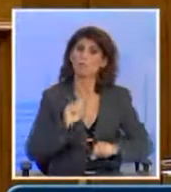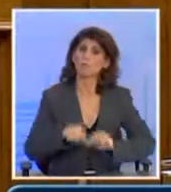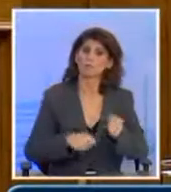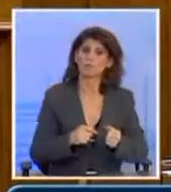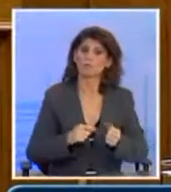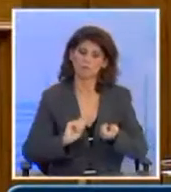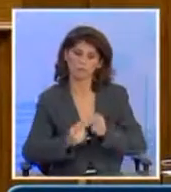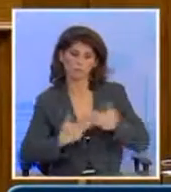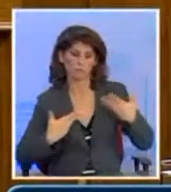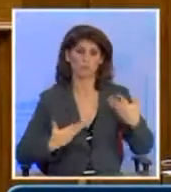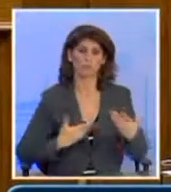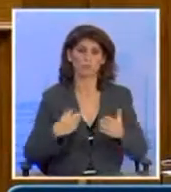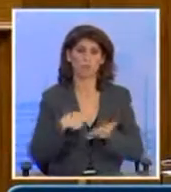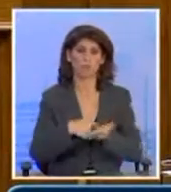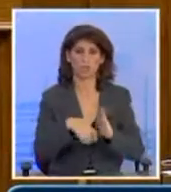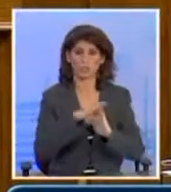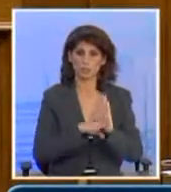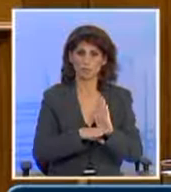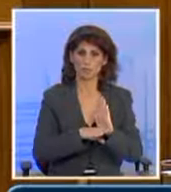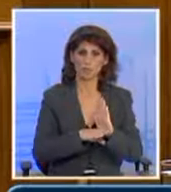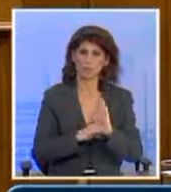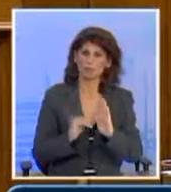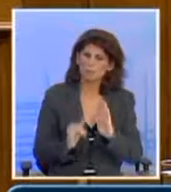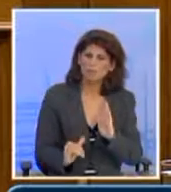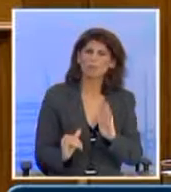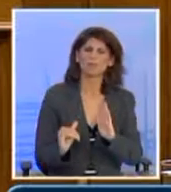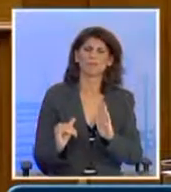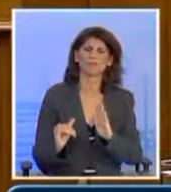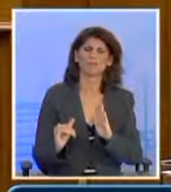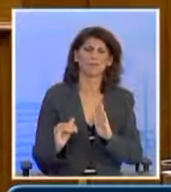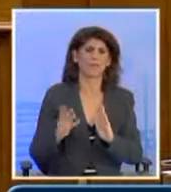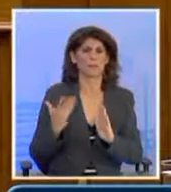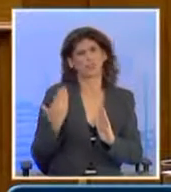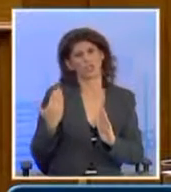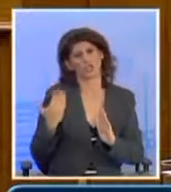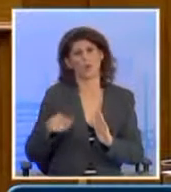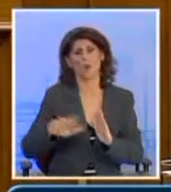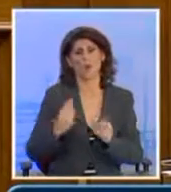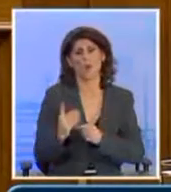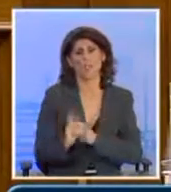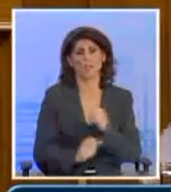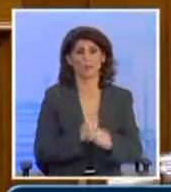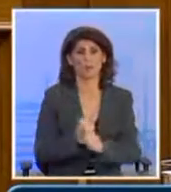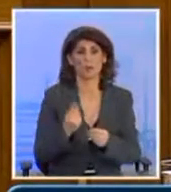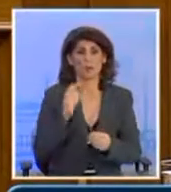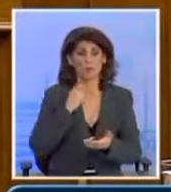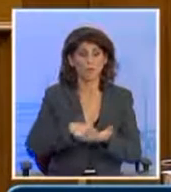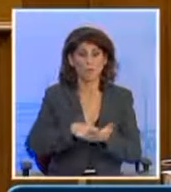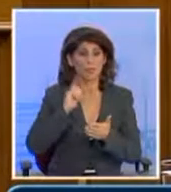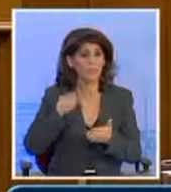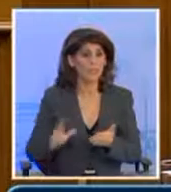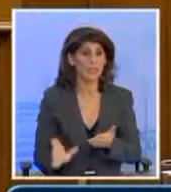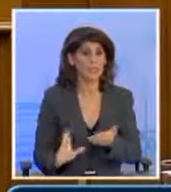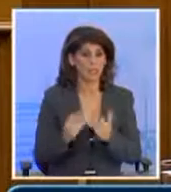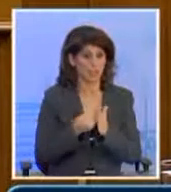να εξυγχρονίσουμε το φορολογικό σύστημα που είχε μείνει πίσω πολλές δεκαετίες, με αποτέλεσμα την εκτεταμένη φοροδιαφυγή. Ως ένα